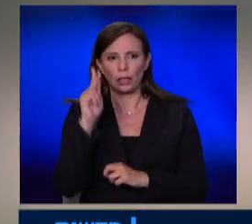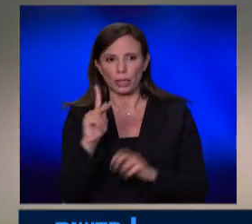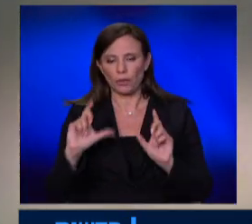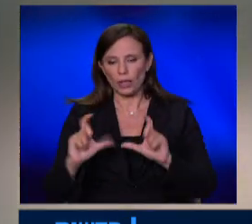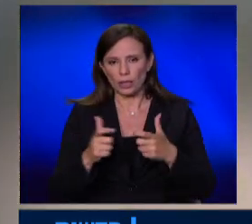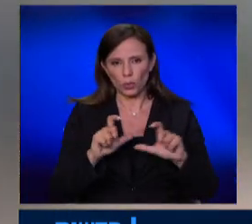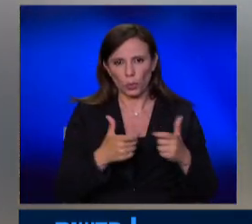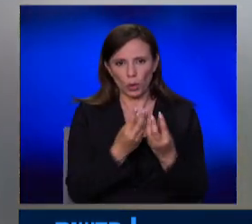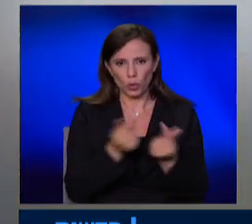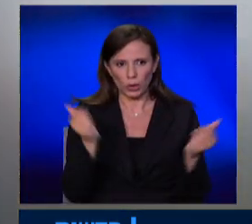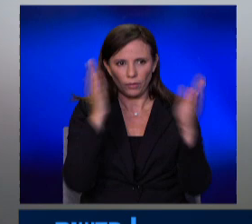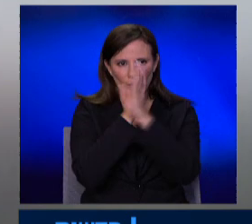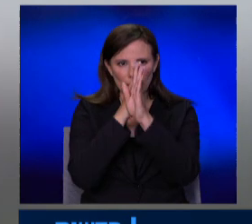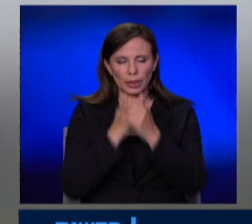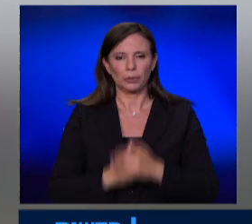פלסטינים.